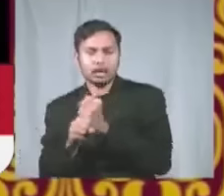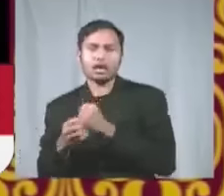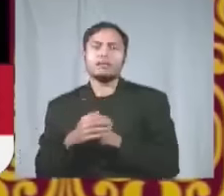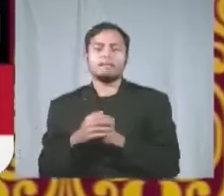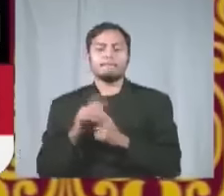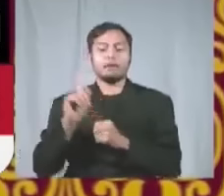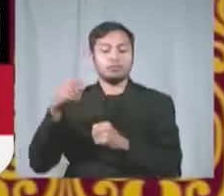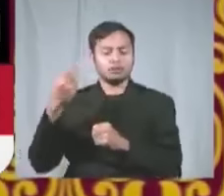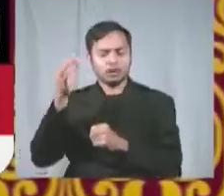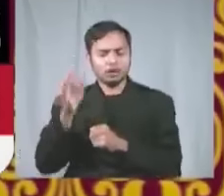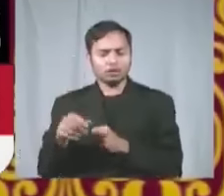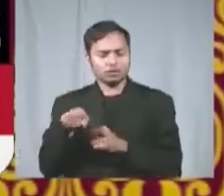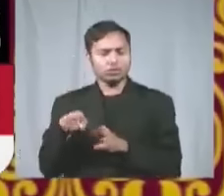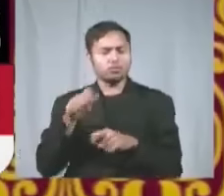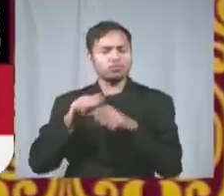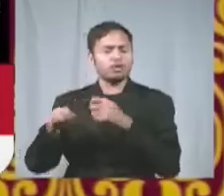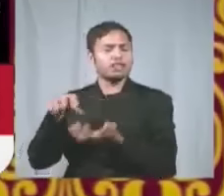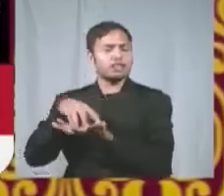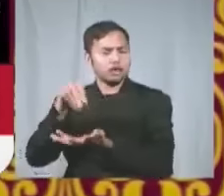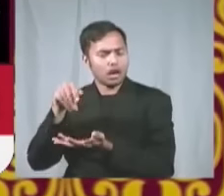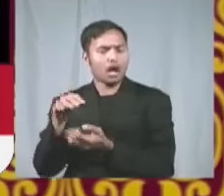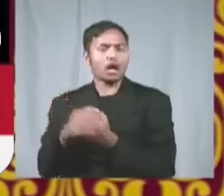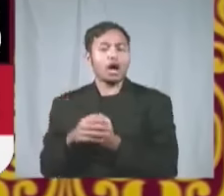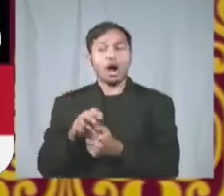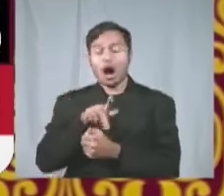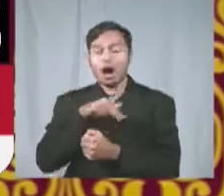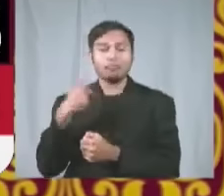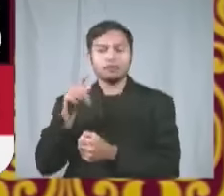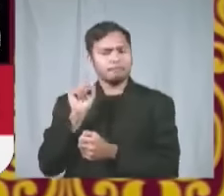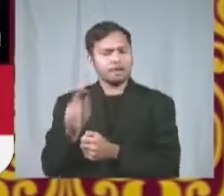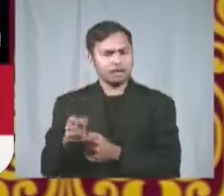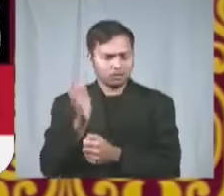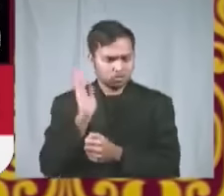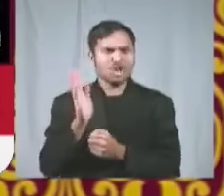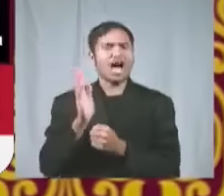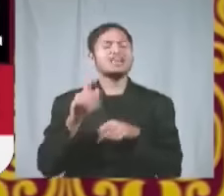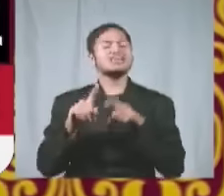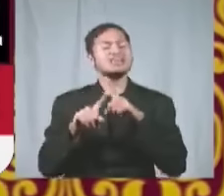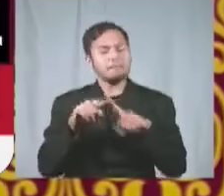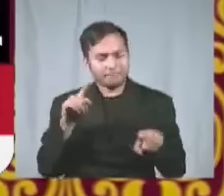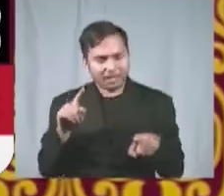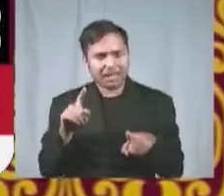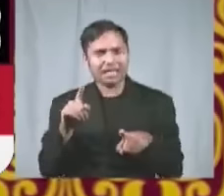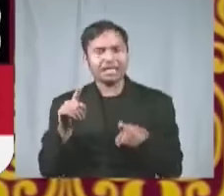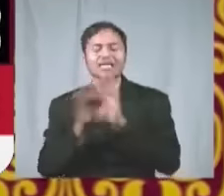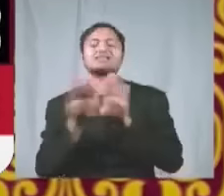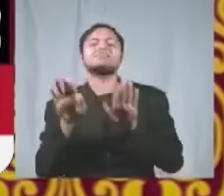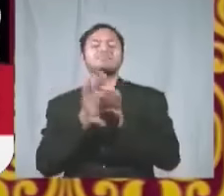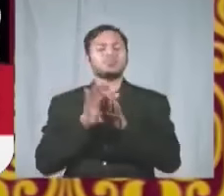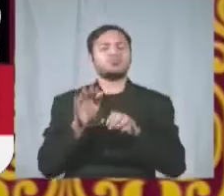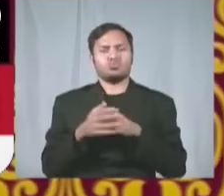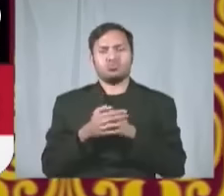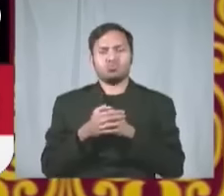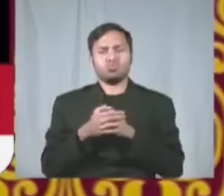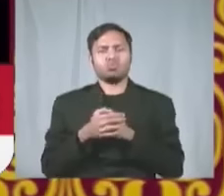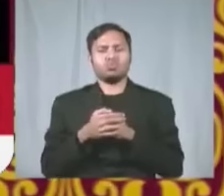diminta untuk pengadaan lahan. Kami sudah beli kurang lebih 20 hektar Pemko Medan, tapi kena prank habis itu, ditinggal gitu saja.